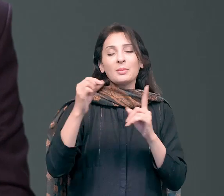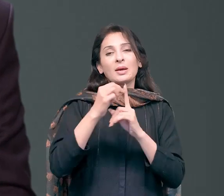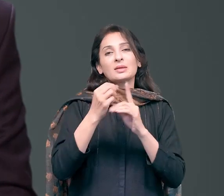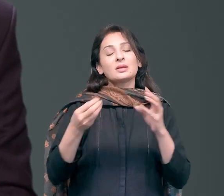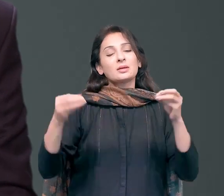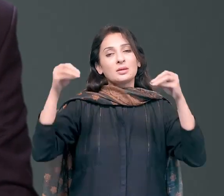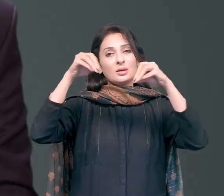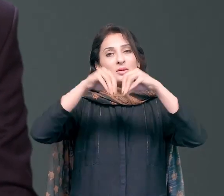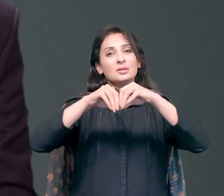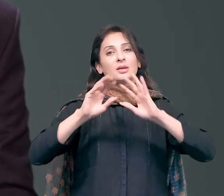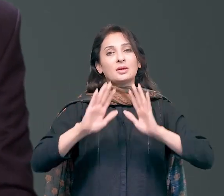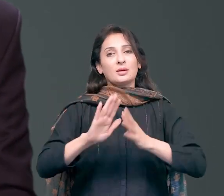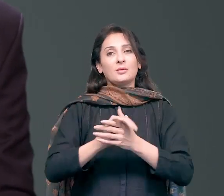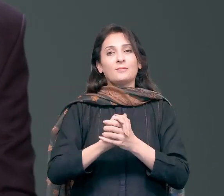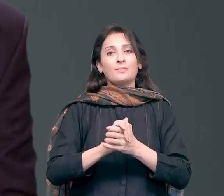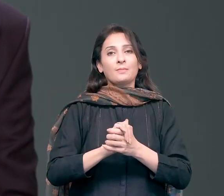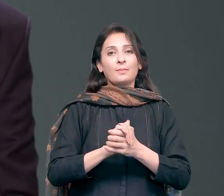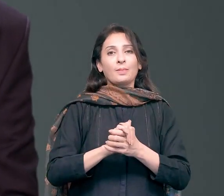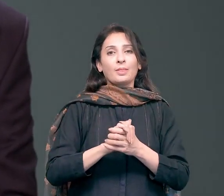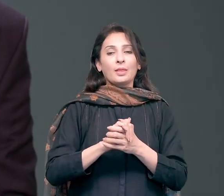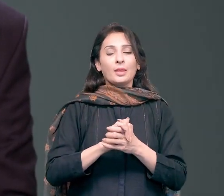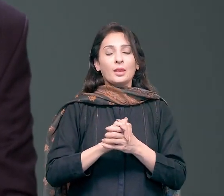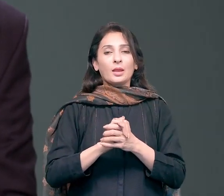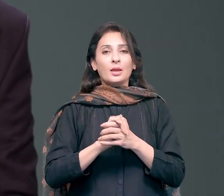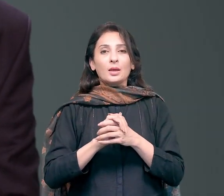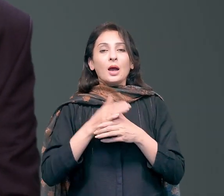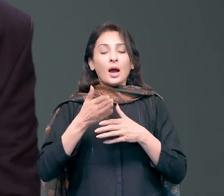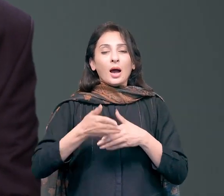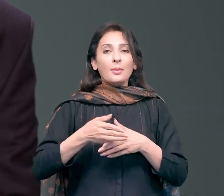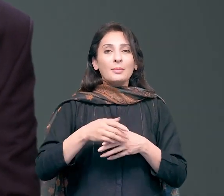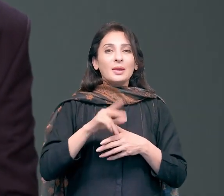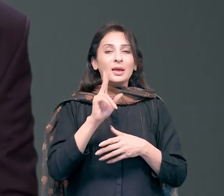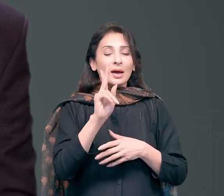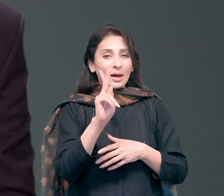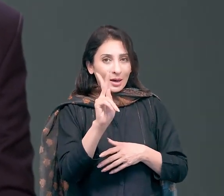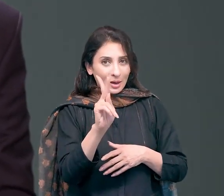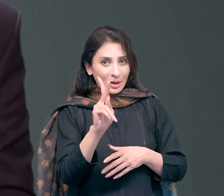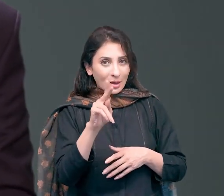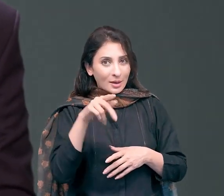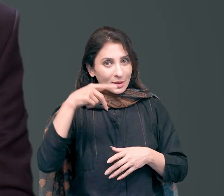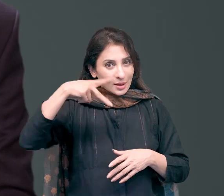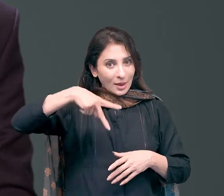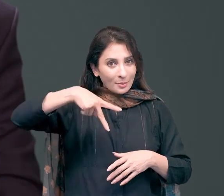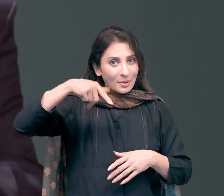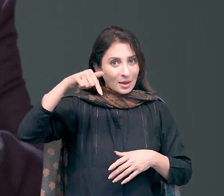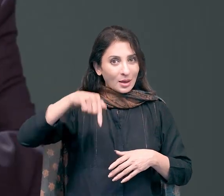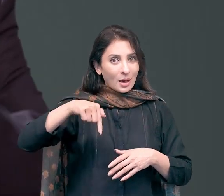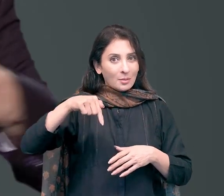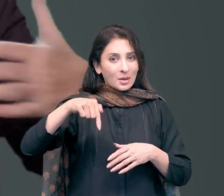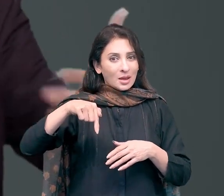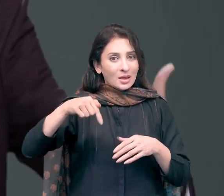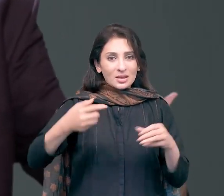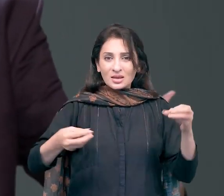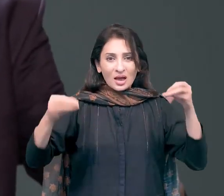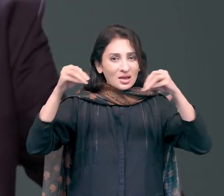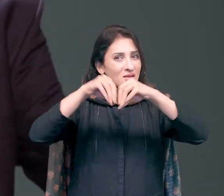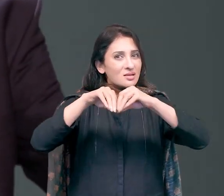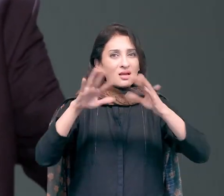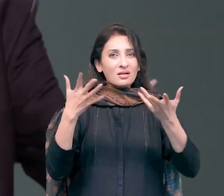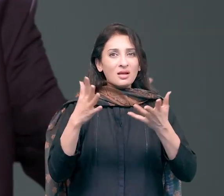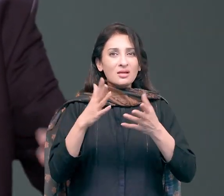وہ کبھی بھی اس طرف حصہ نہیں رہا۔ بلوچستان کی حیثیت بھی آزاد والی رہی۔ اسی طرح ساؤتھ انڈیا